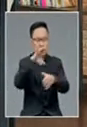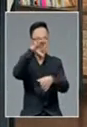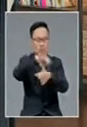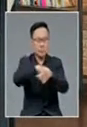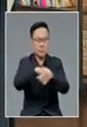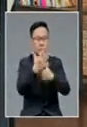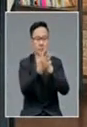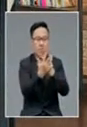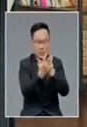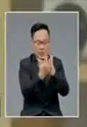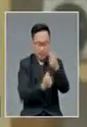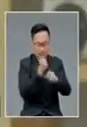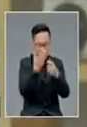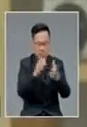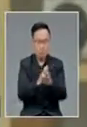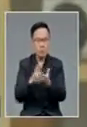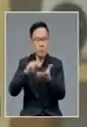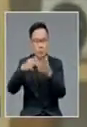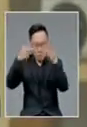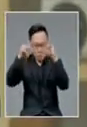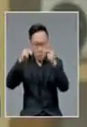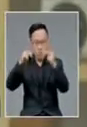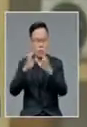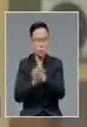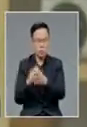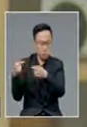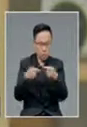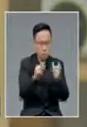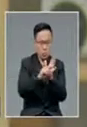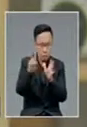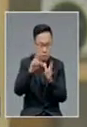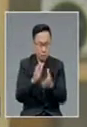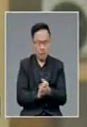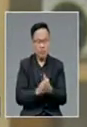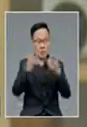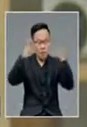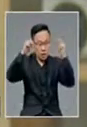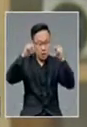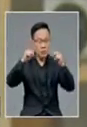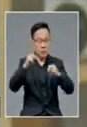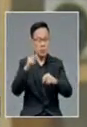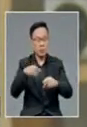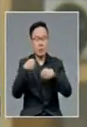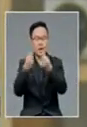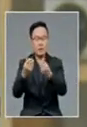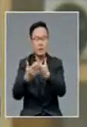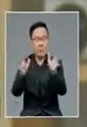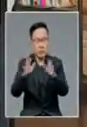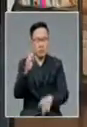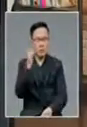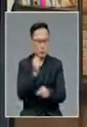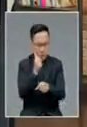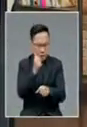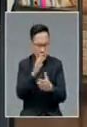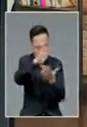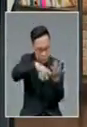ใหญ่เลย คือต่อให้ออกมาจากคุกแล้วก็ยังเล่นการเมืองไม่ได ้ ถ้าเกิดมีการอภัยโทษเนี่ยเขาก็จะสามารถกลับมาเล่นการเมืองได้อีกครั้งนึงนะ ก็อ